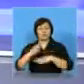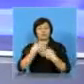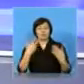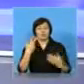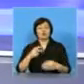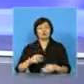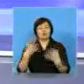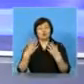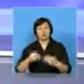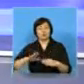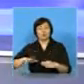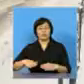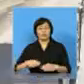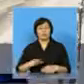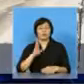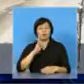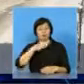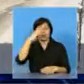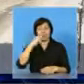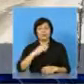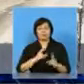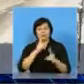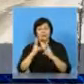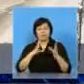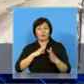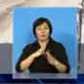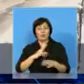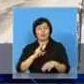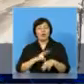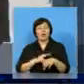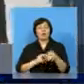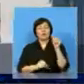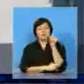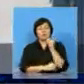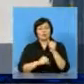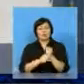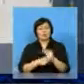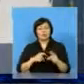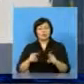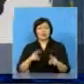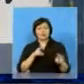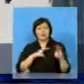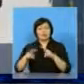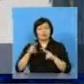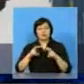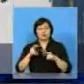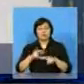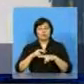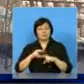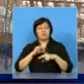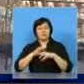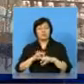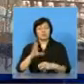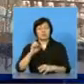күн өткенде ғана ата-анасы полицияға арыз түсірген. Сол сәтте учаскелік полиция қызметкерлері жан-жақты іздеу жұмысын жүргізіп, жоғалған қызды